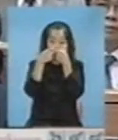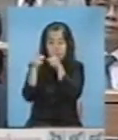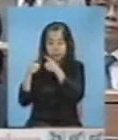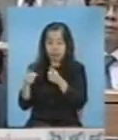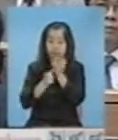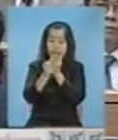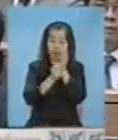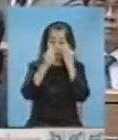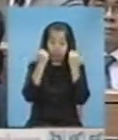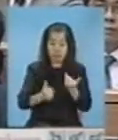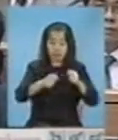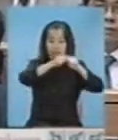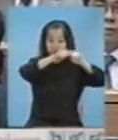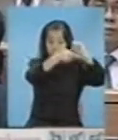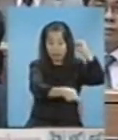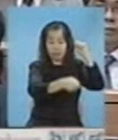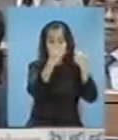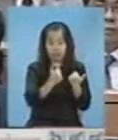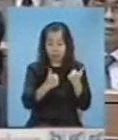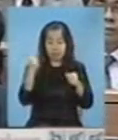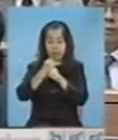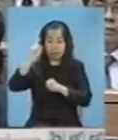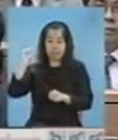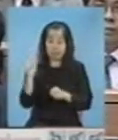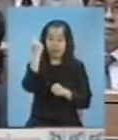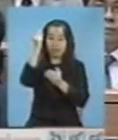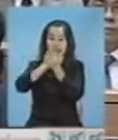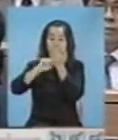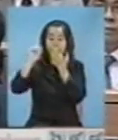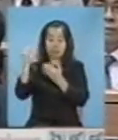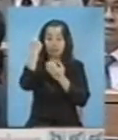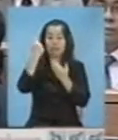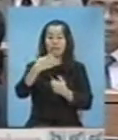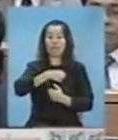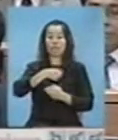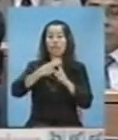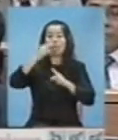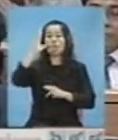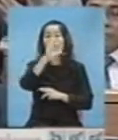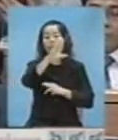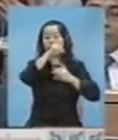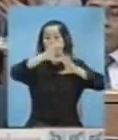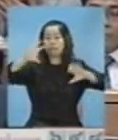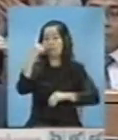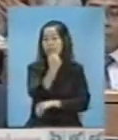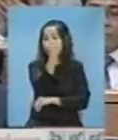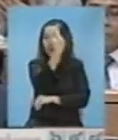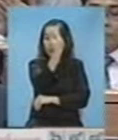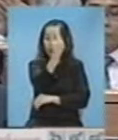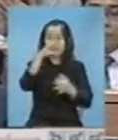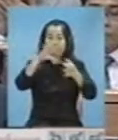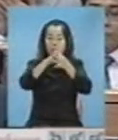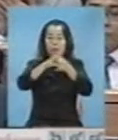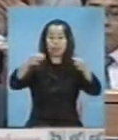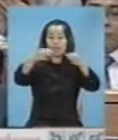ก้ไขรัฐธรรมนูญฉีกรัฐธรรมนูญฉบับปัจจุบันเขียนใหม่ทั้งฉบับเป็นเพียงความต้องการฝ่ายเดียวของรัฐบาลกับผู้ร่วม